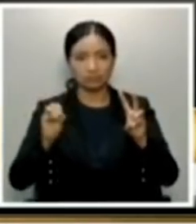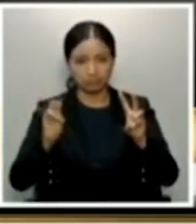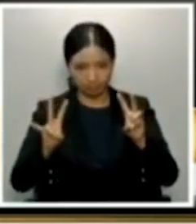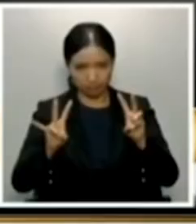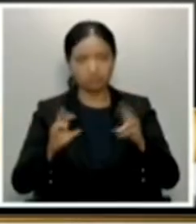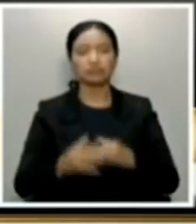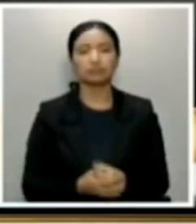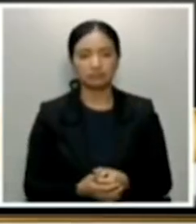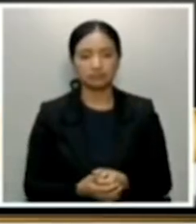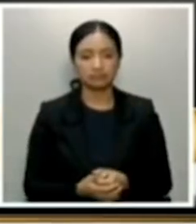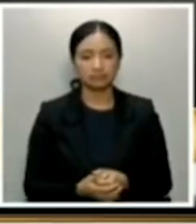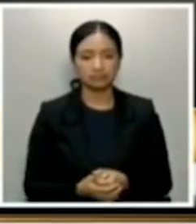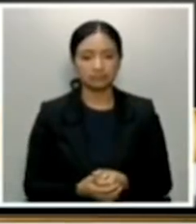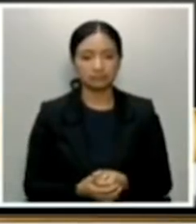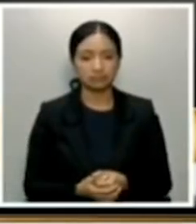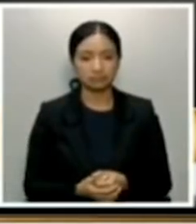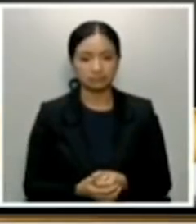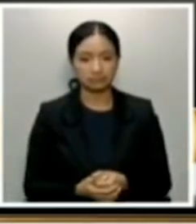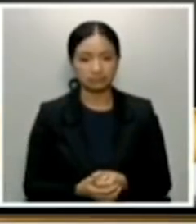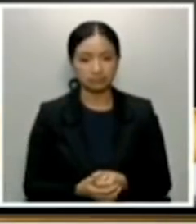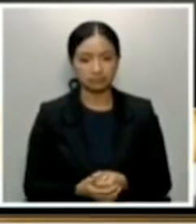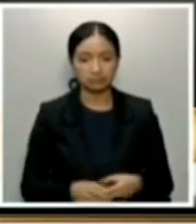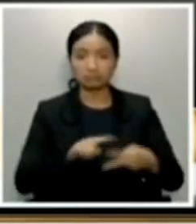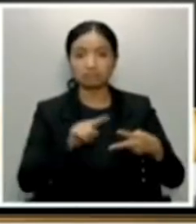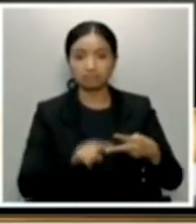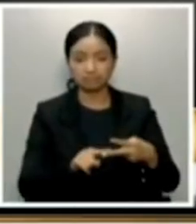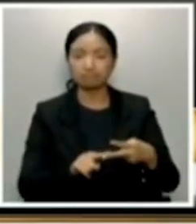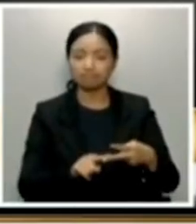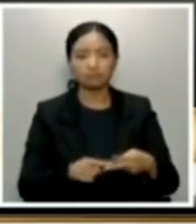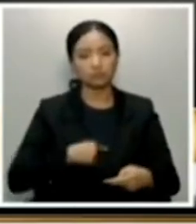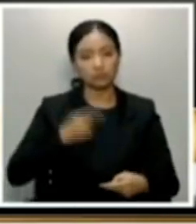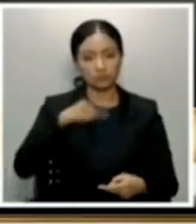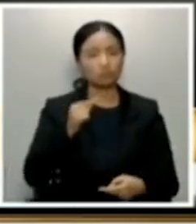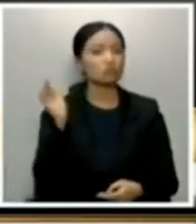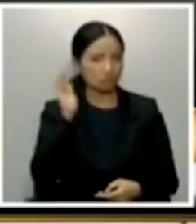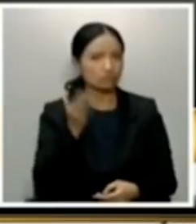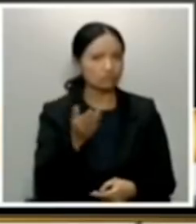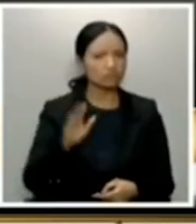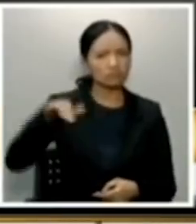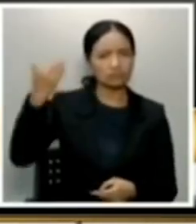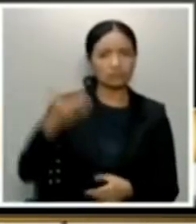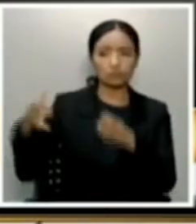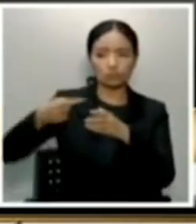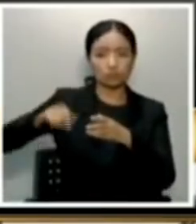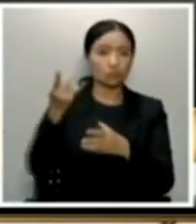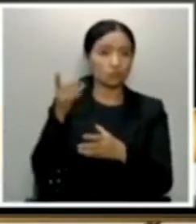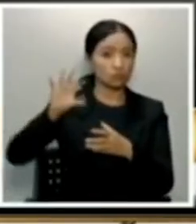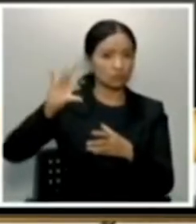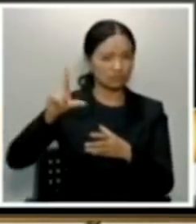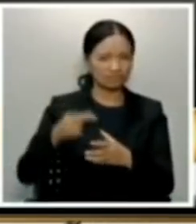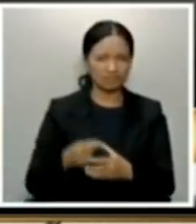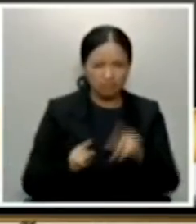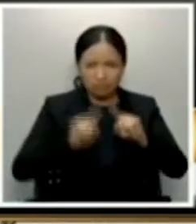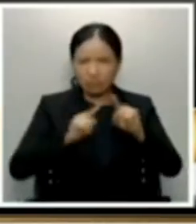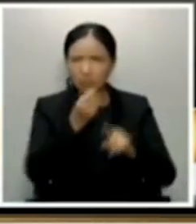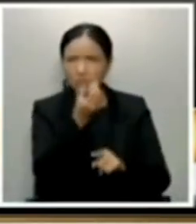26/2557ก่อนที่จะไปถึง2สารตกค้างนี้นะคะที่ฉันพูดให้ฟังก่อนว่าในยุคคสช.สถิติที่น่าตกใ